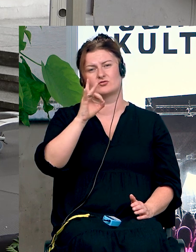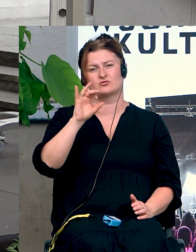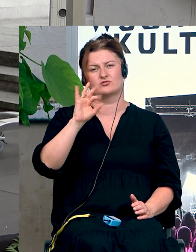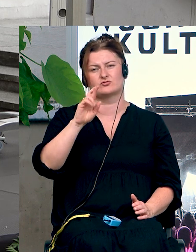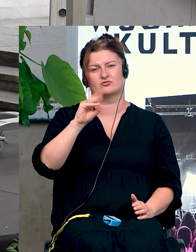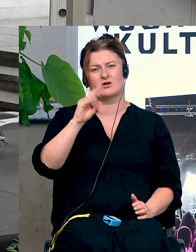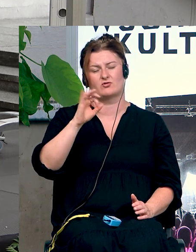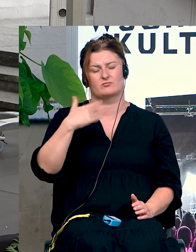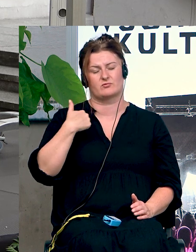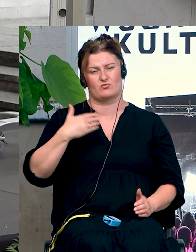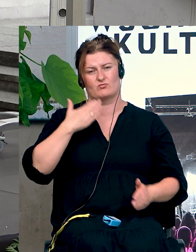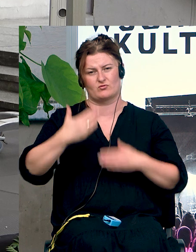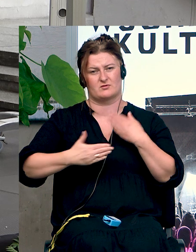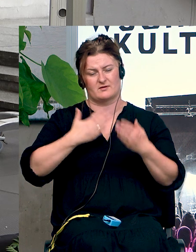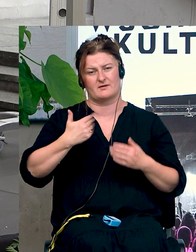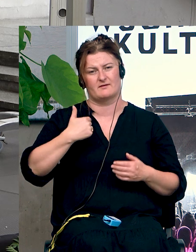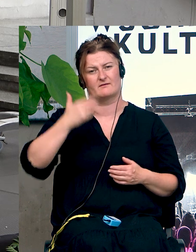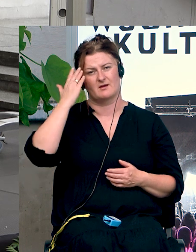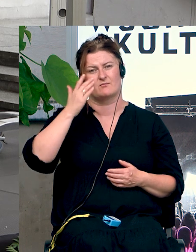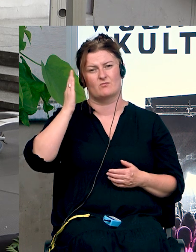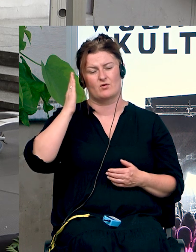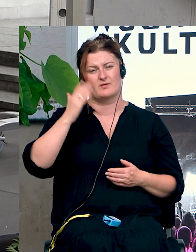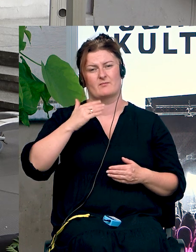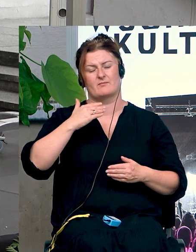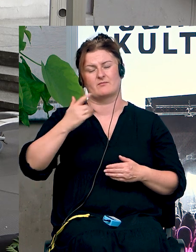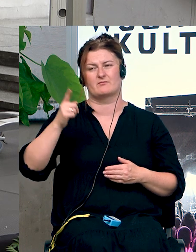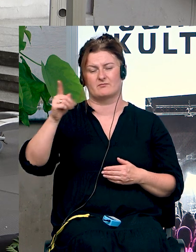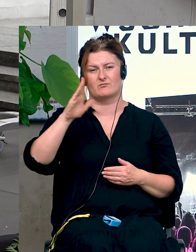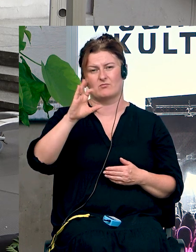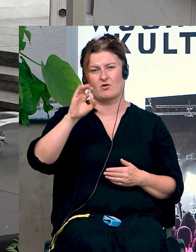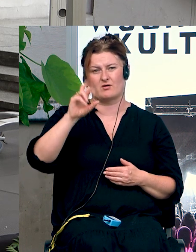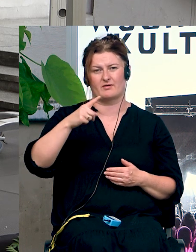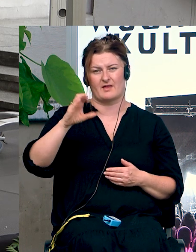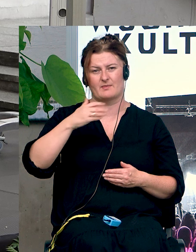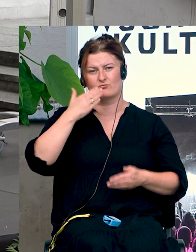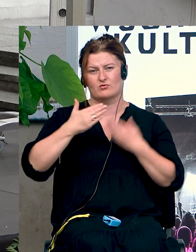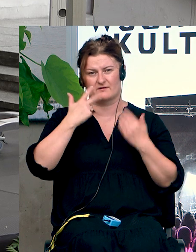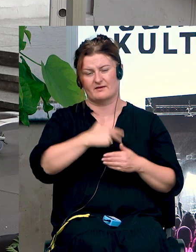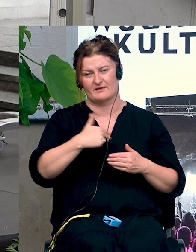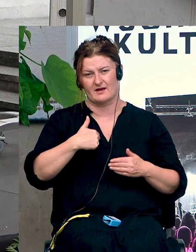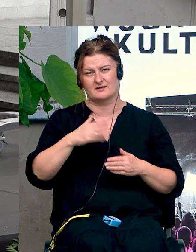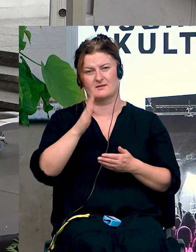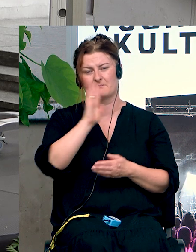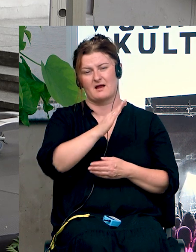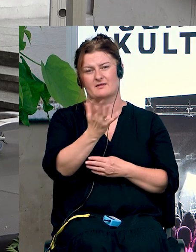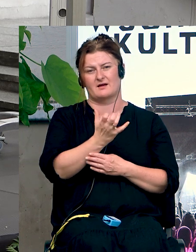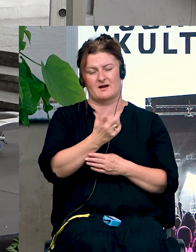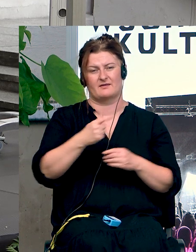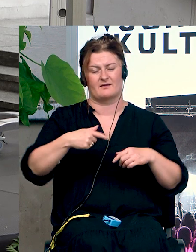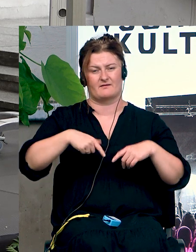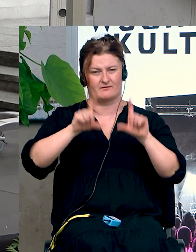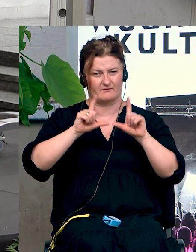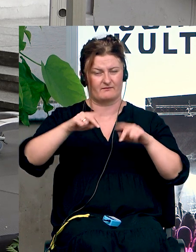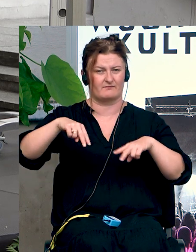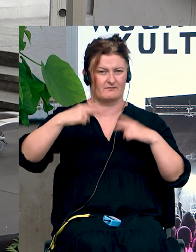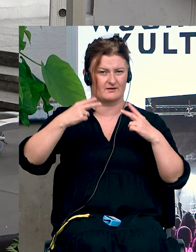ale wiem, że Bohdan też pozdrawia nas i ma nagrane wideo. I teraz właśnie jest chyba odpowiedni moment, żeby